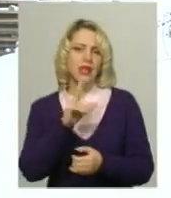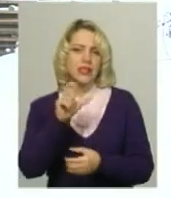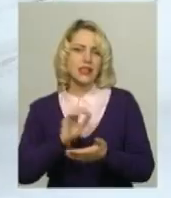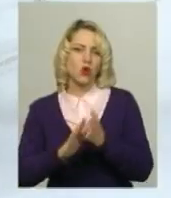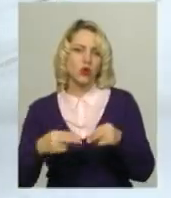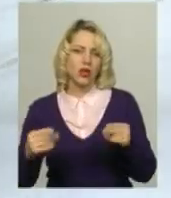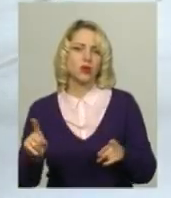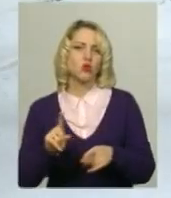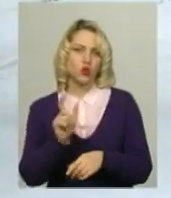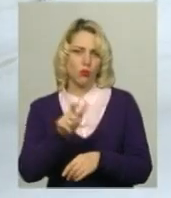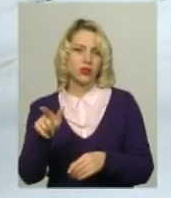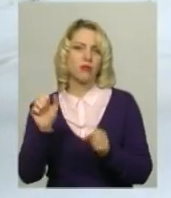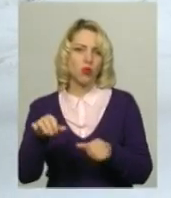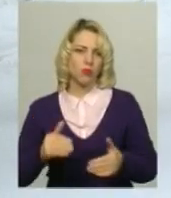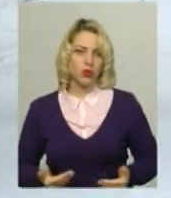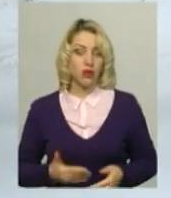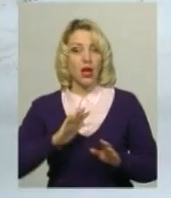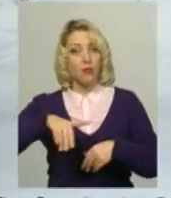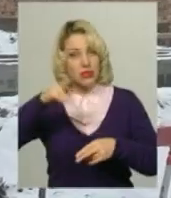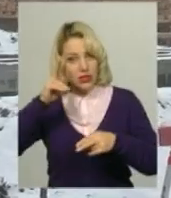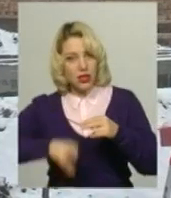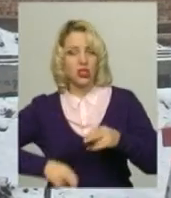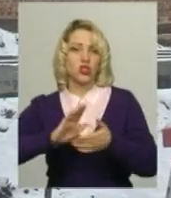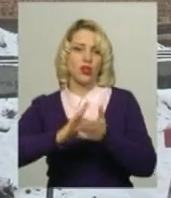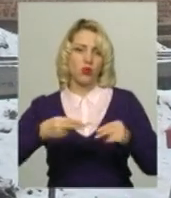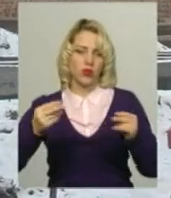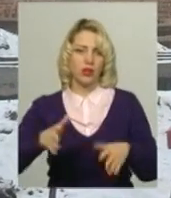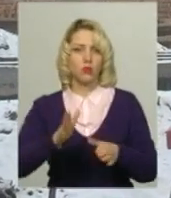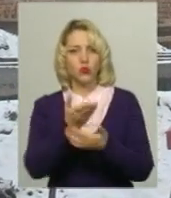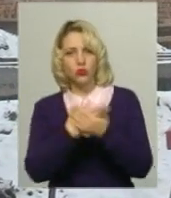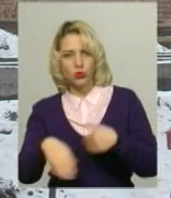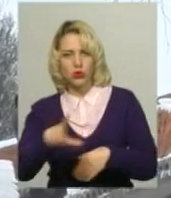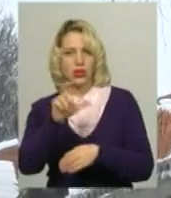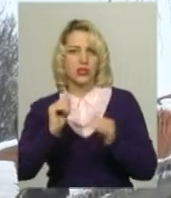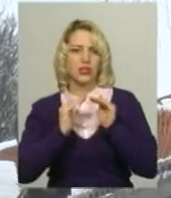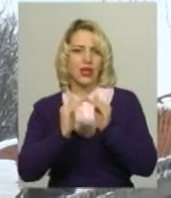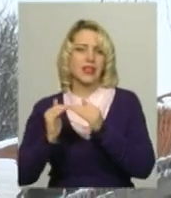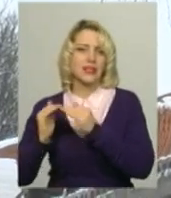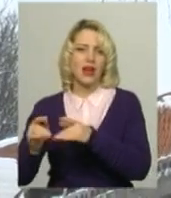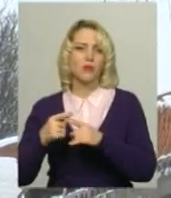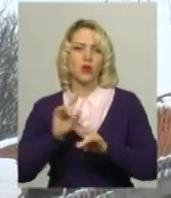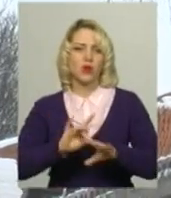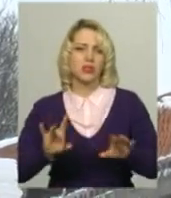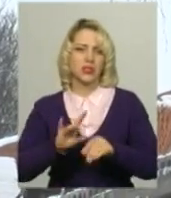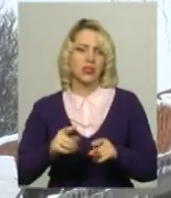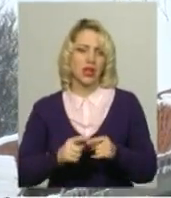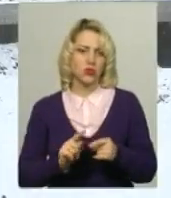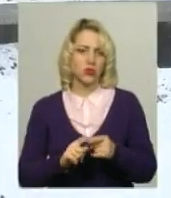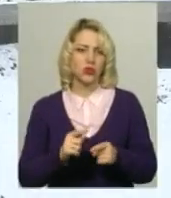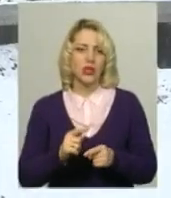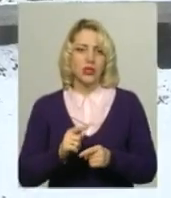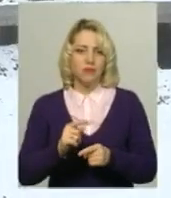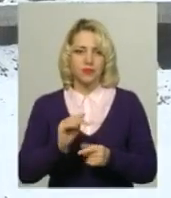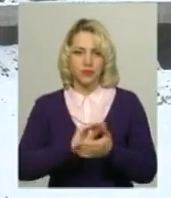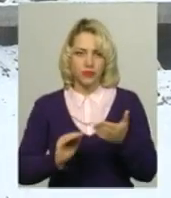проживали. Після закінчення контракту військовослужбовці звільнятимуть казарми, каже начальник групи зв'язків з громадськістю 8-го полку спеціального